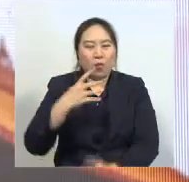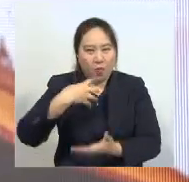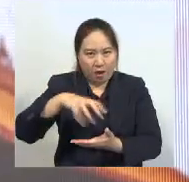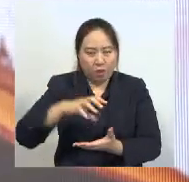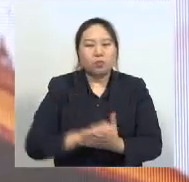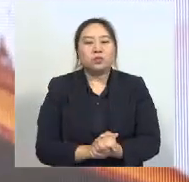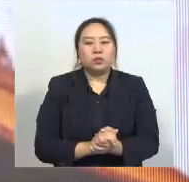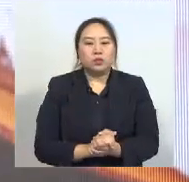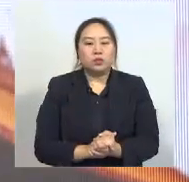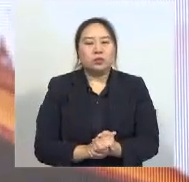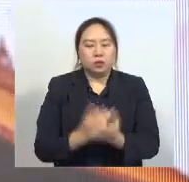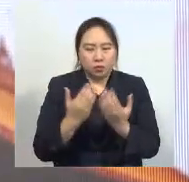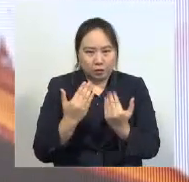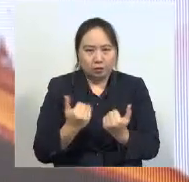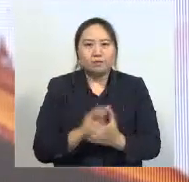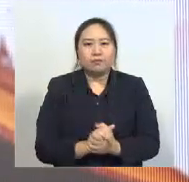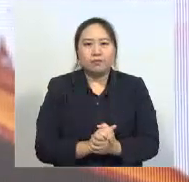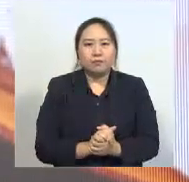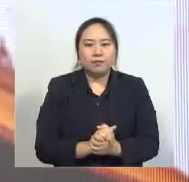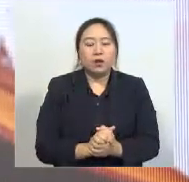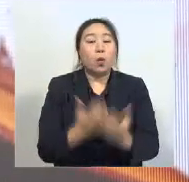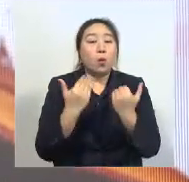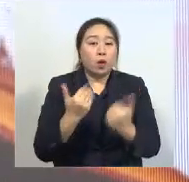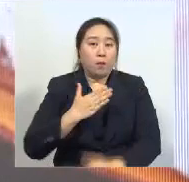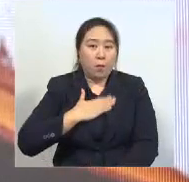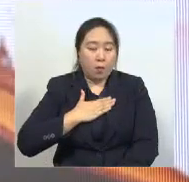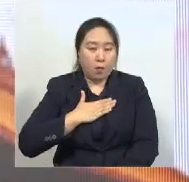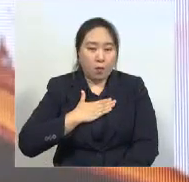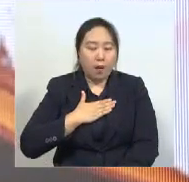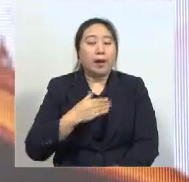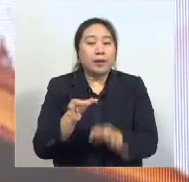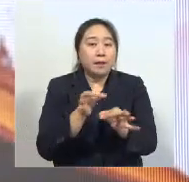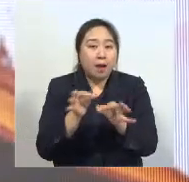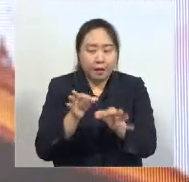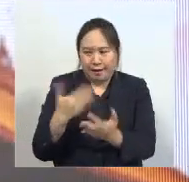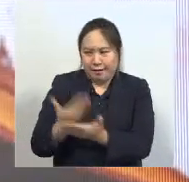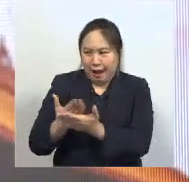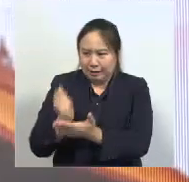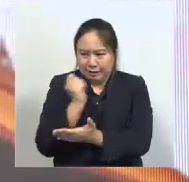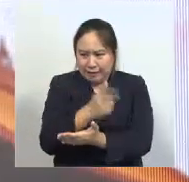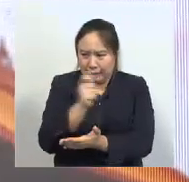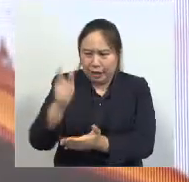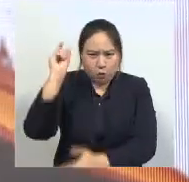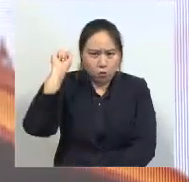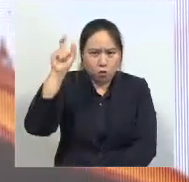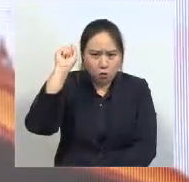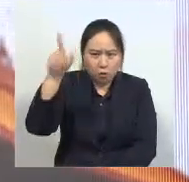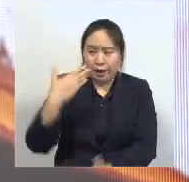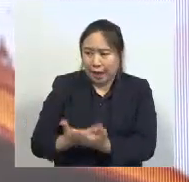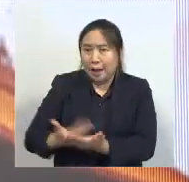ราก็ต้องกวาดล้างการทุจริตที่ได้วันนี้ผมก็ขอถามอีกครั้งว่าขอให้แจกจ่ายให้เงินเร็วที่สุดเมื่อเงินมันมีก็แจ